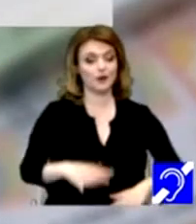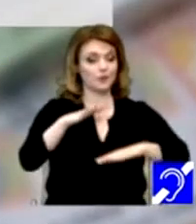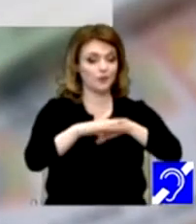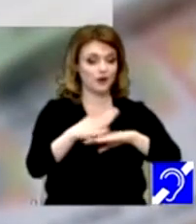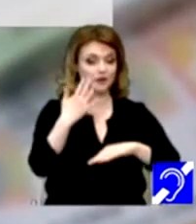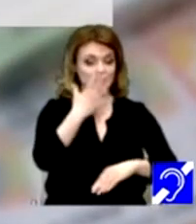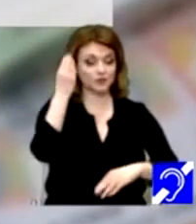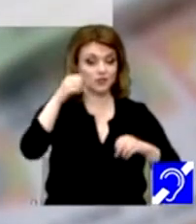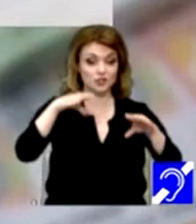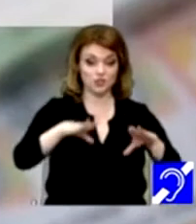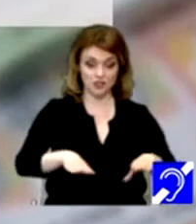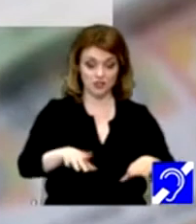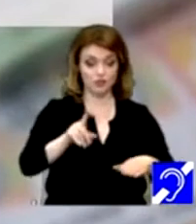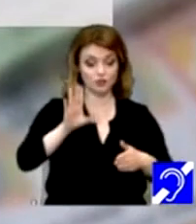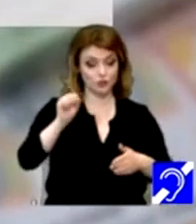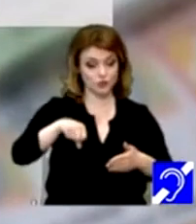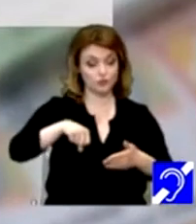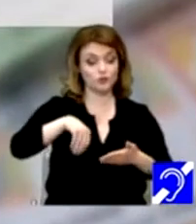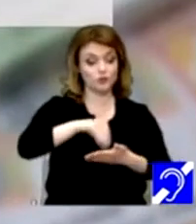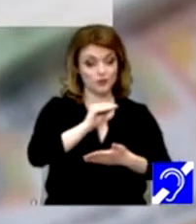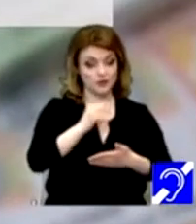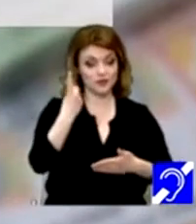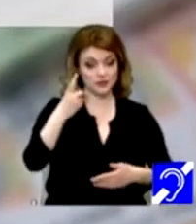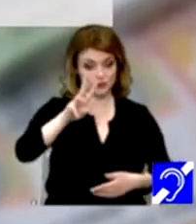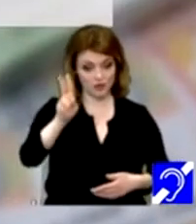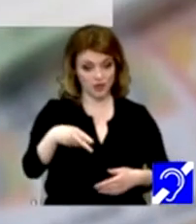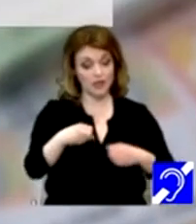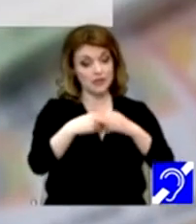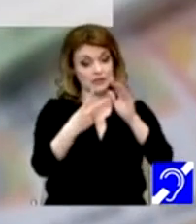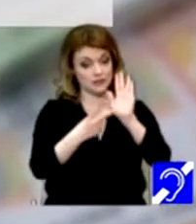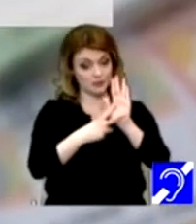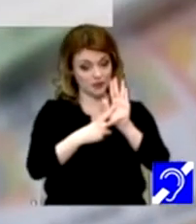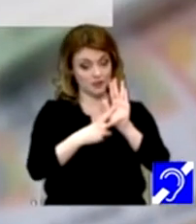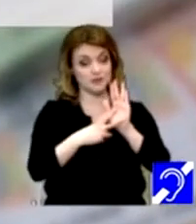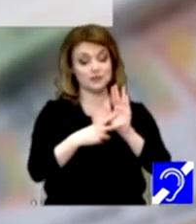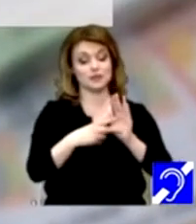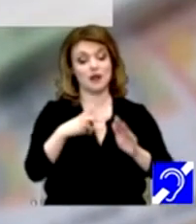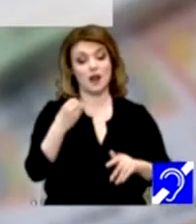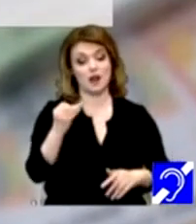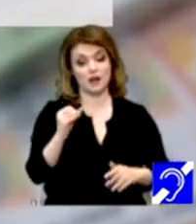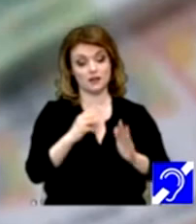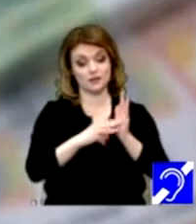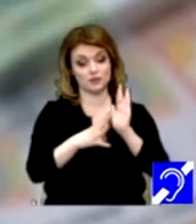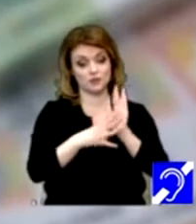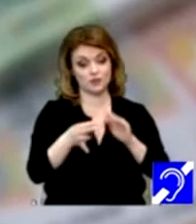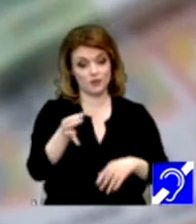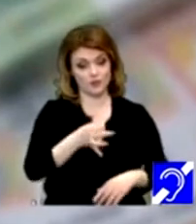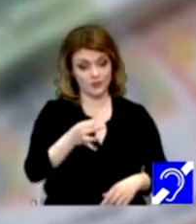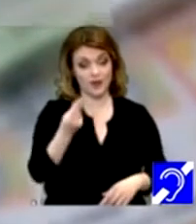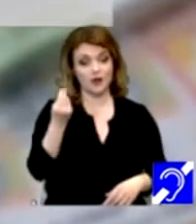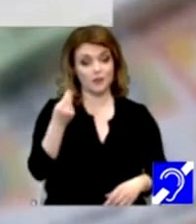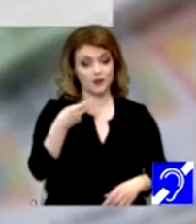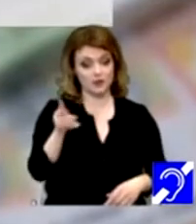Banca Națională a stabilit un curs oficial de 17 lei și 98 de bani pentru un dolar american, cu 3 bani mai puțin. Valoarea